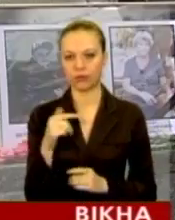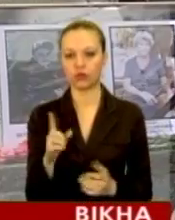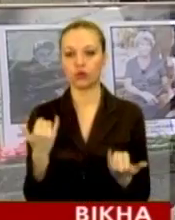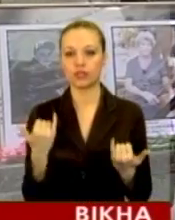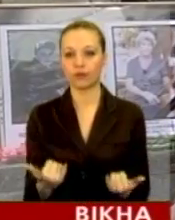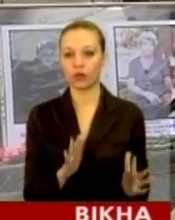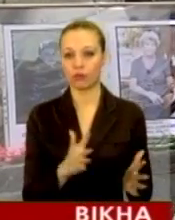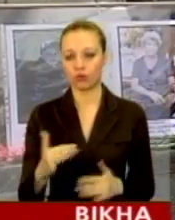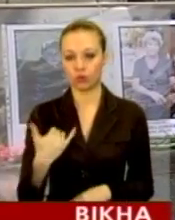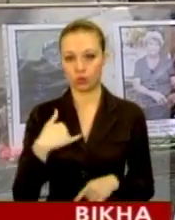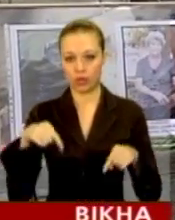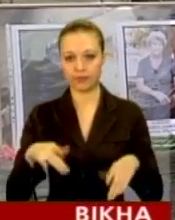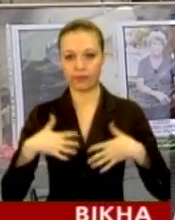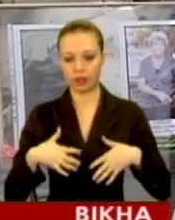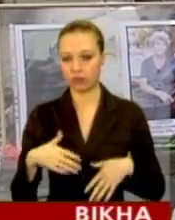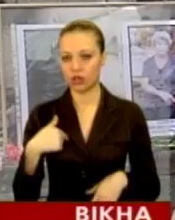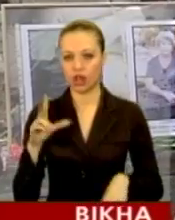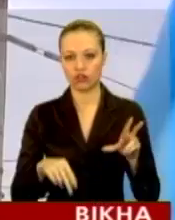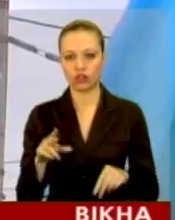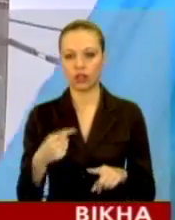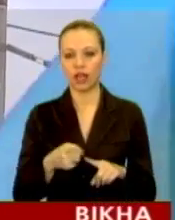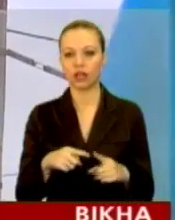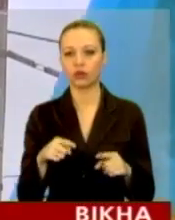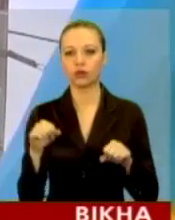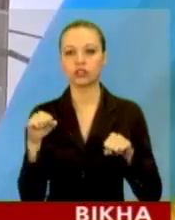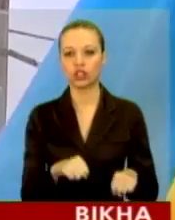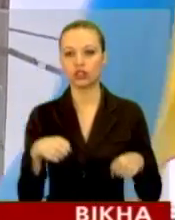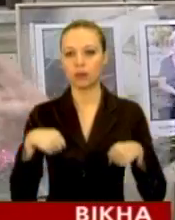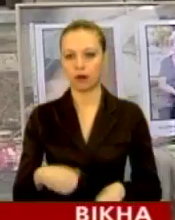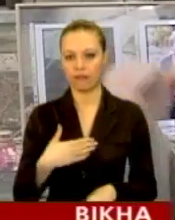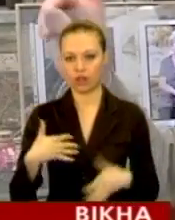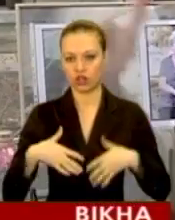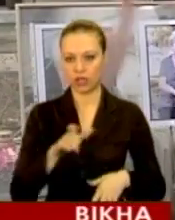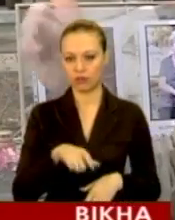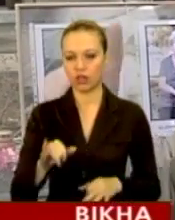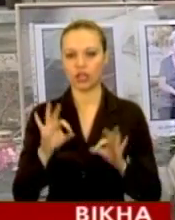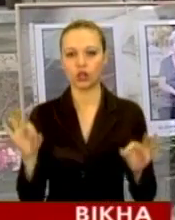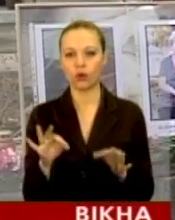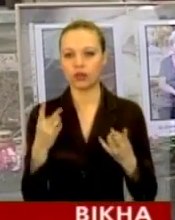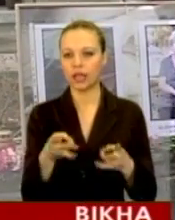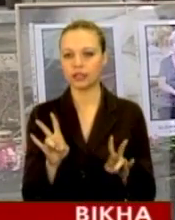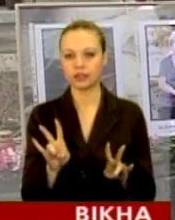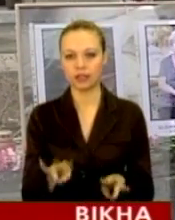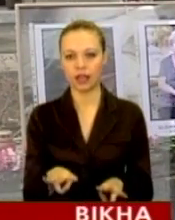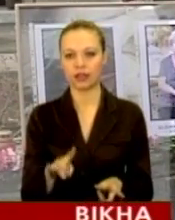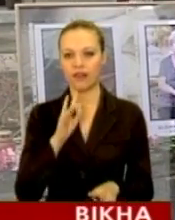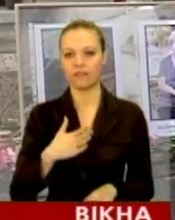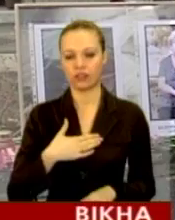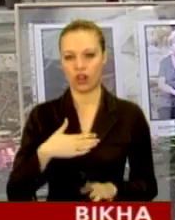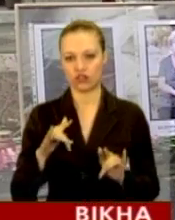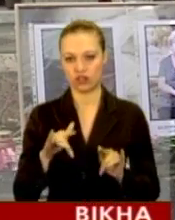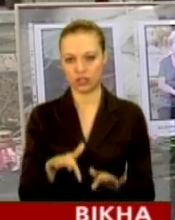сьогодні відбувається у нас в Криму, я вважаю, йде захист прав наших кримчан. І ніколи не треба в наші